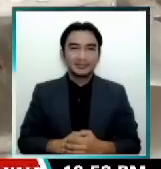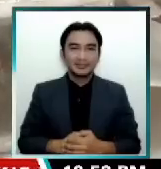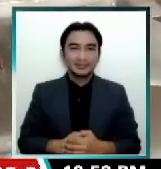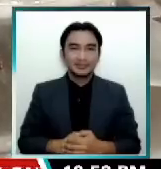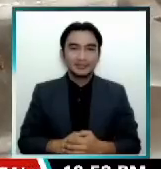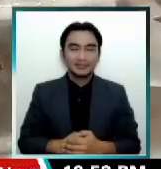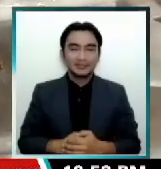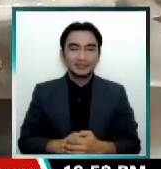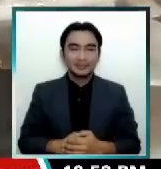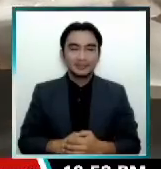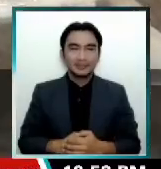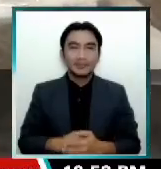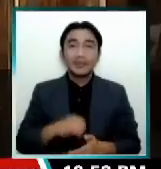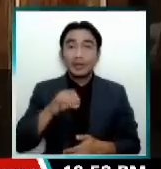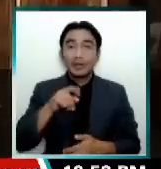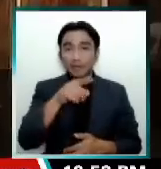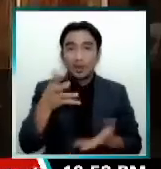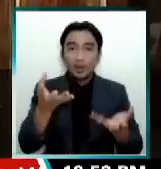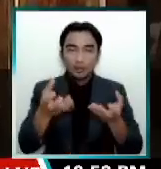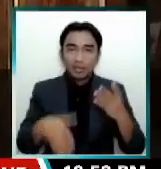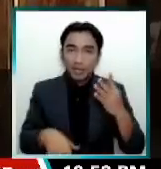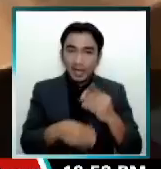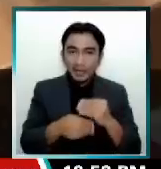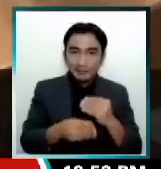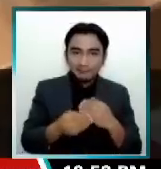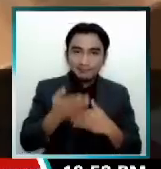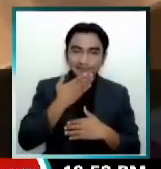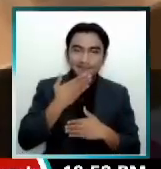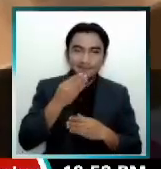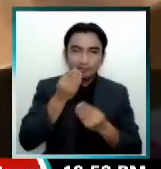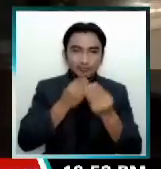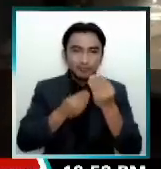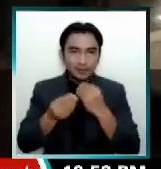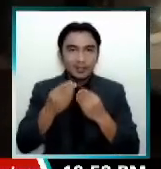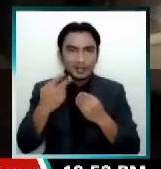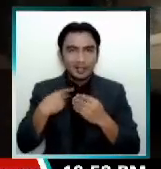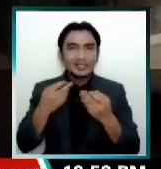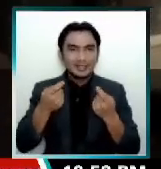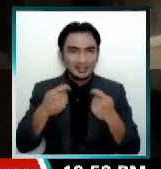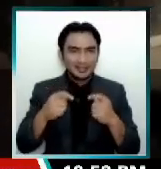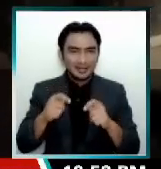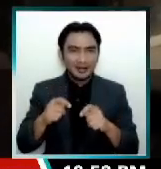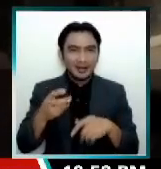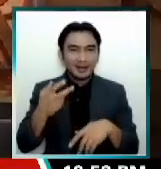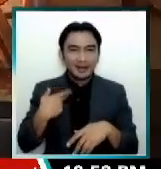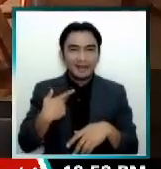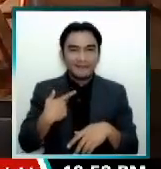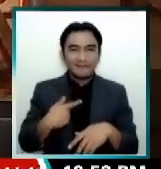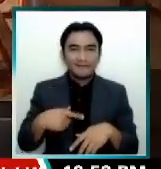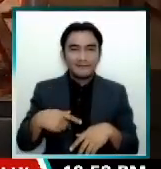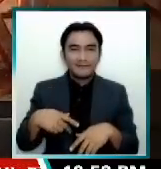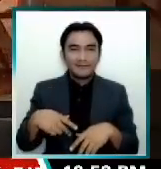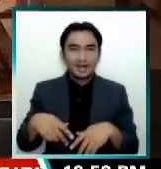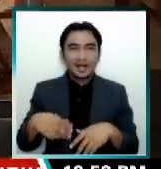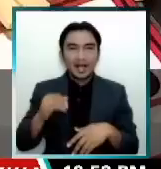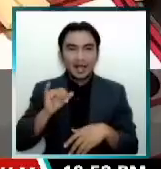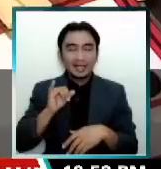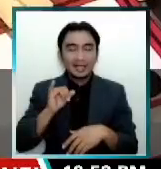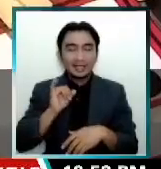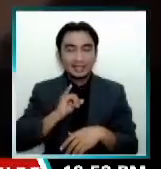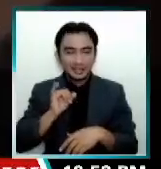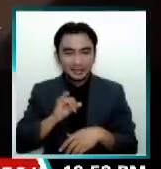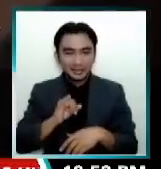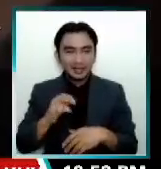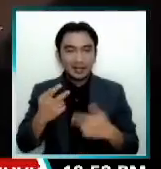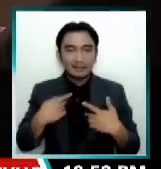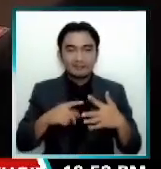Kung gusto mo pa ng dessert with a twist, subukan ng fried ice cream. Bukas ang Ugbo Night Market araw-araw na nagsisimula tuwing